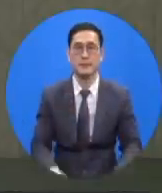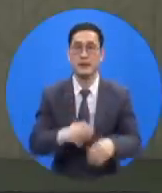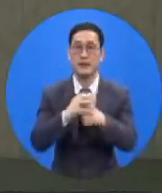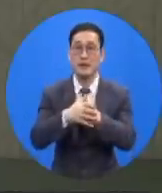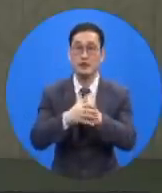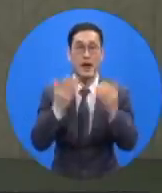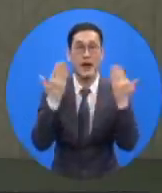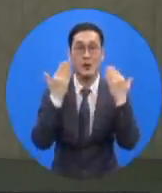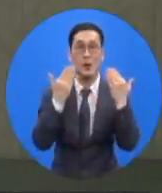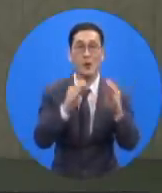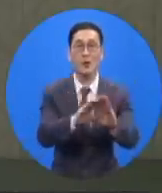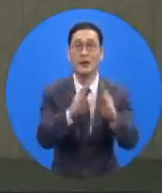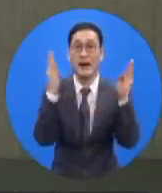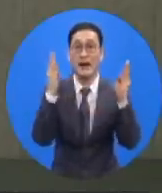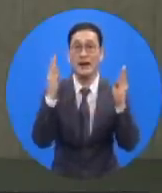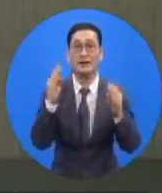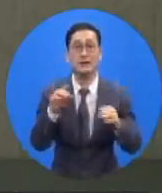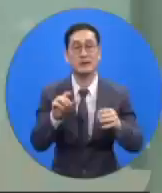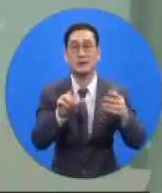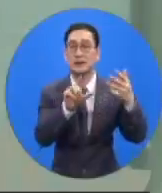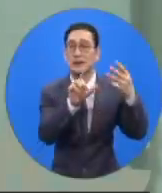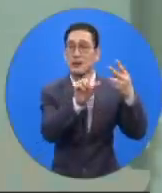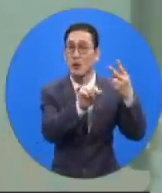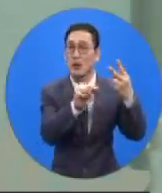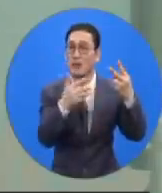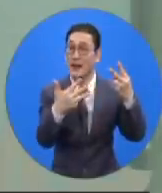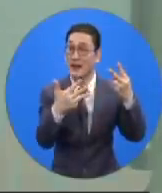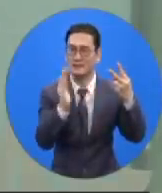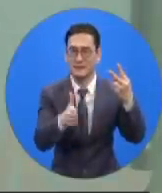모든 학교의 개학을 다음 달 8일에서